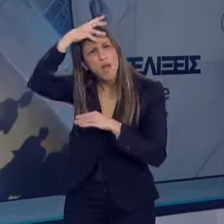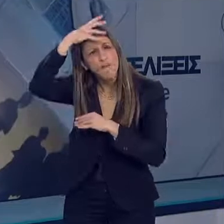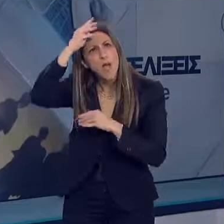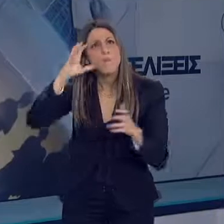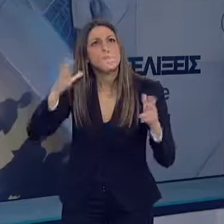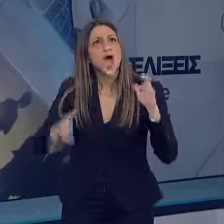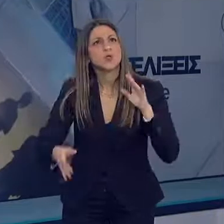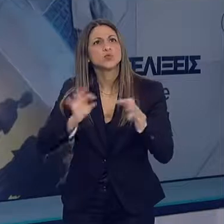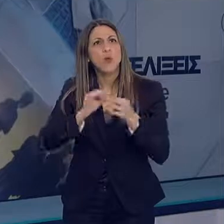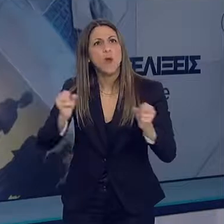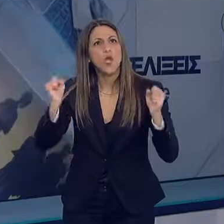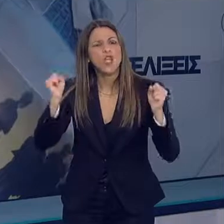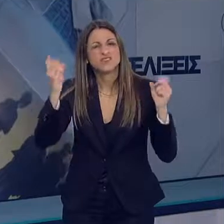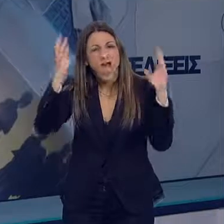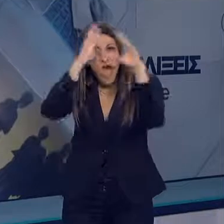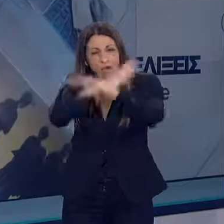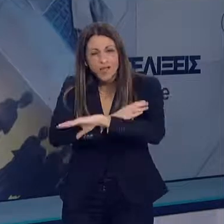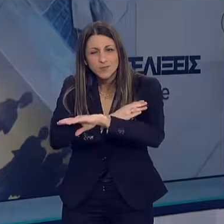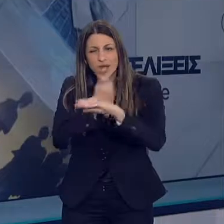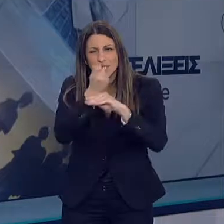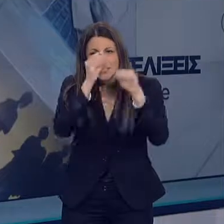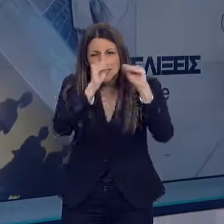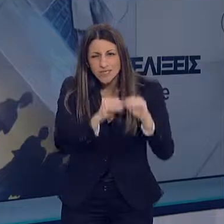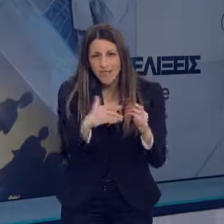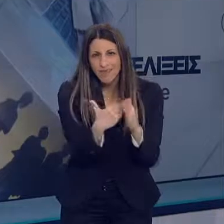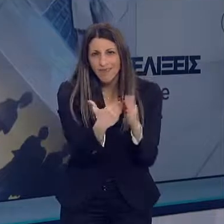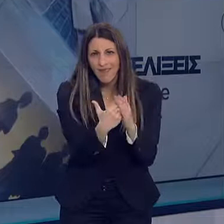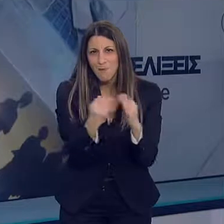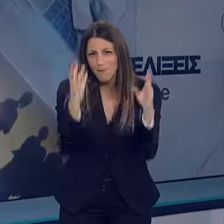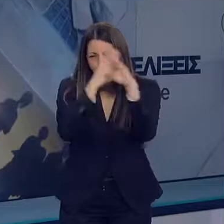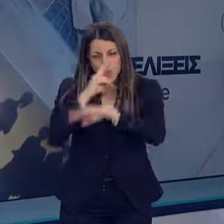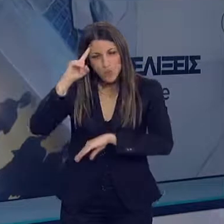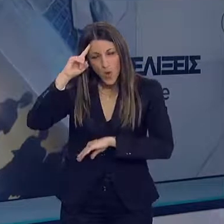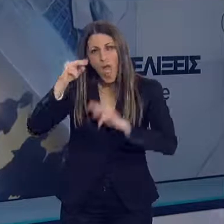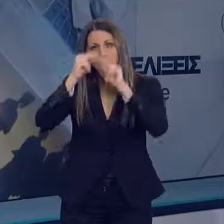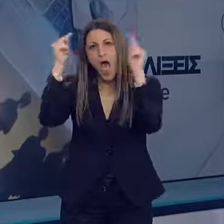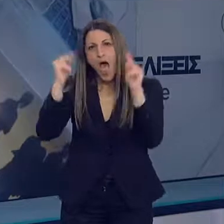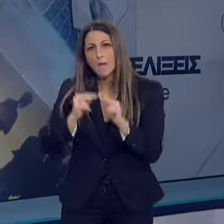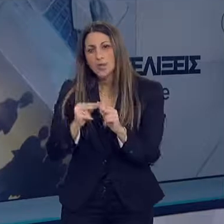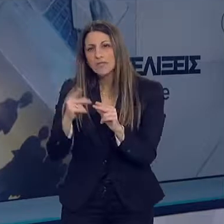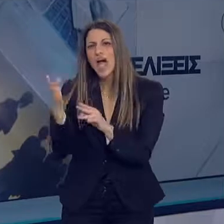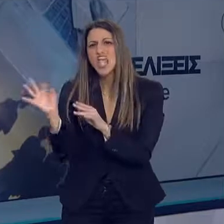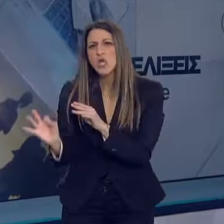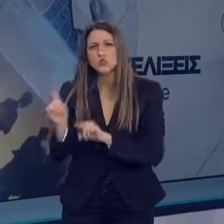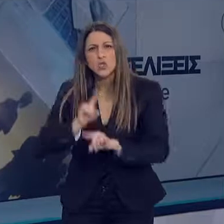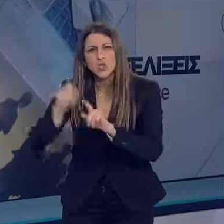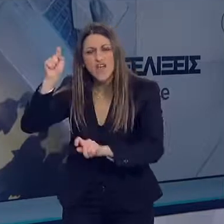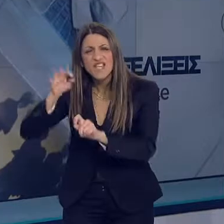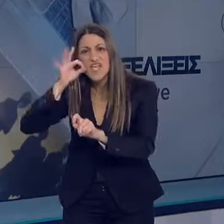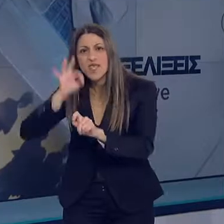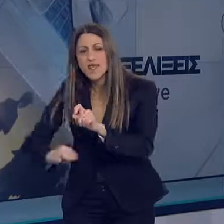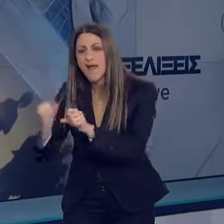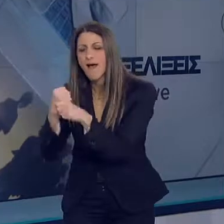Οργανισμός Υγείας απέκρυψε στοιχεία σχετικά με την πανδημία και ότι ο ιός δημιουργήθηκε σε εργαστήριο? Παράλληλα, θα θέλαμε